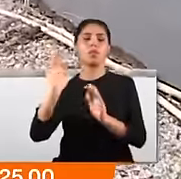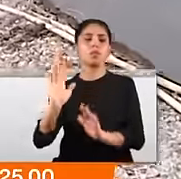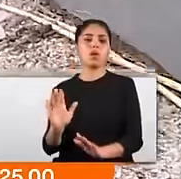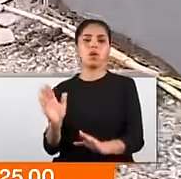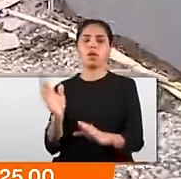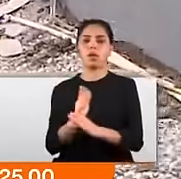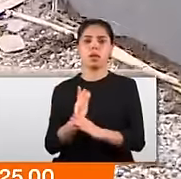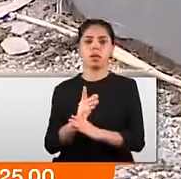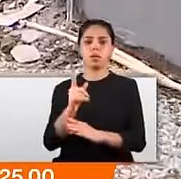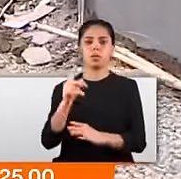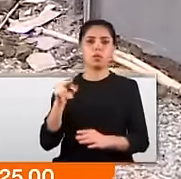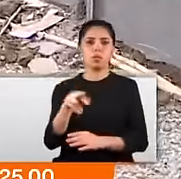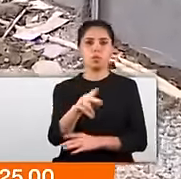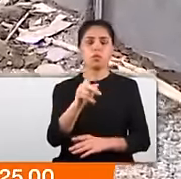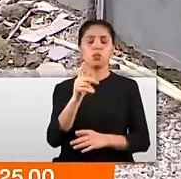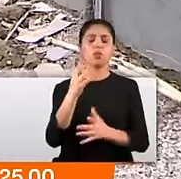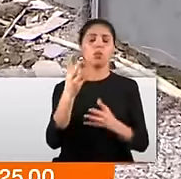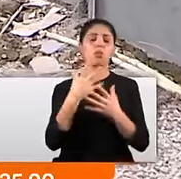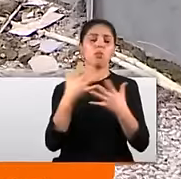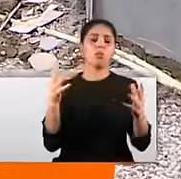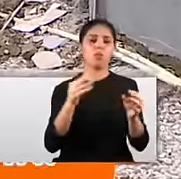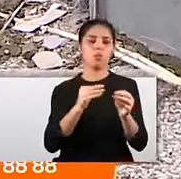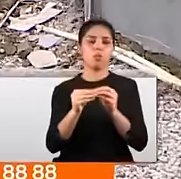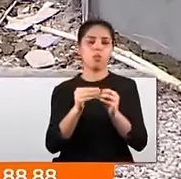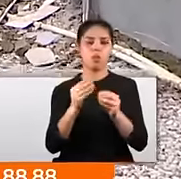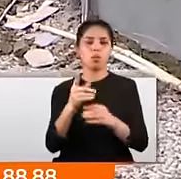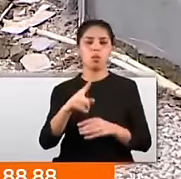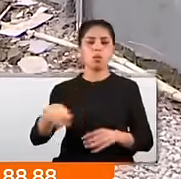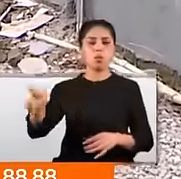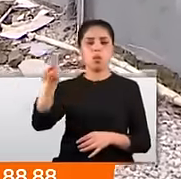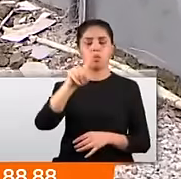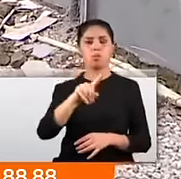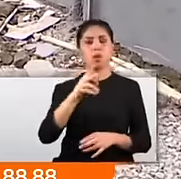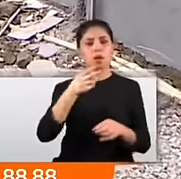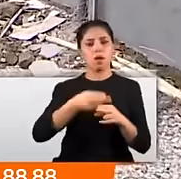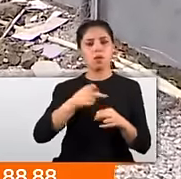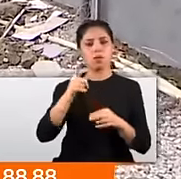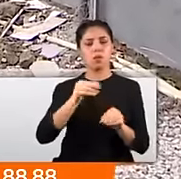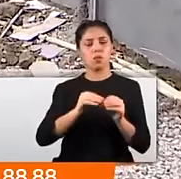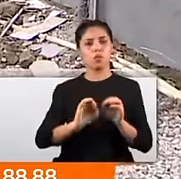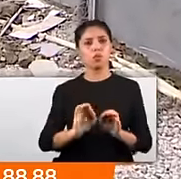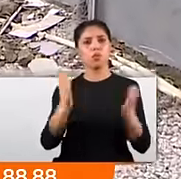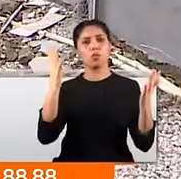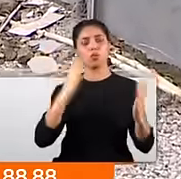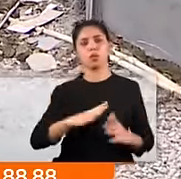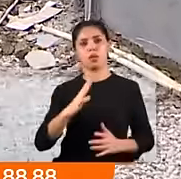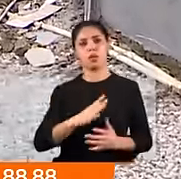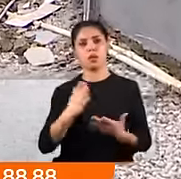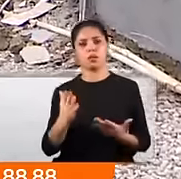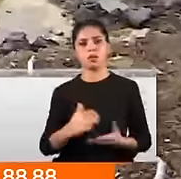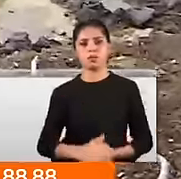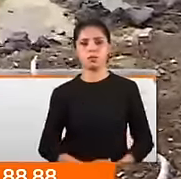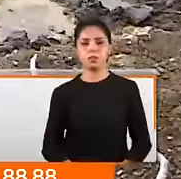Çünkü buraya giriş çıkış büyük problem. O yüzden onlar da bir an önce bu problemin çözüme kavuşmasını